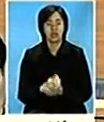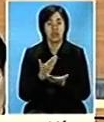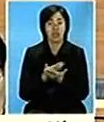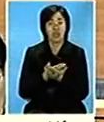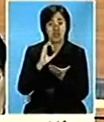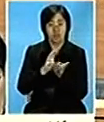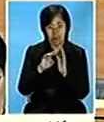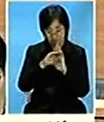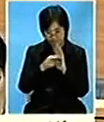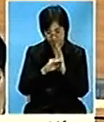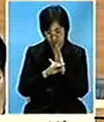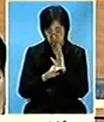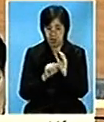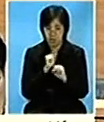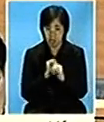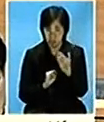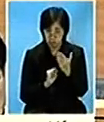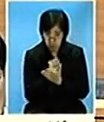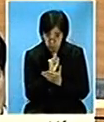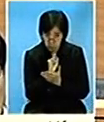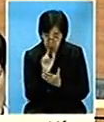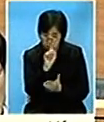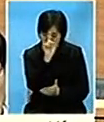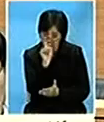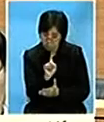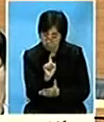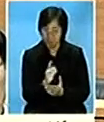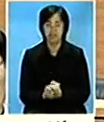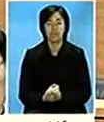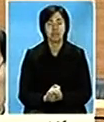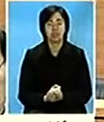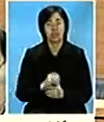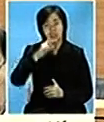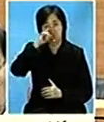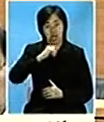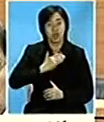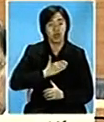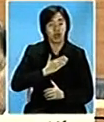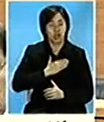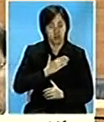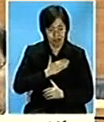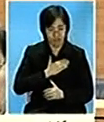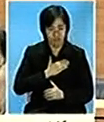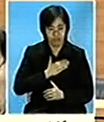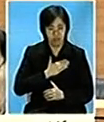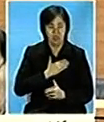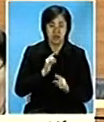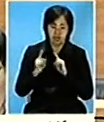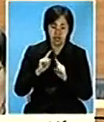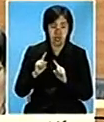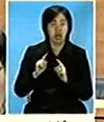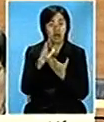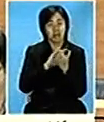ราทำนั้นน่ะมันถูกต้องอย่างไรหรือไม่เนื่องจากว่าประเทศไทยนั้นมีพันธกรณีกับต่างประเทศนะคะ